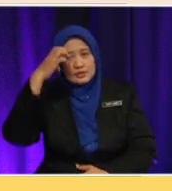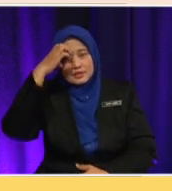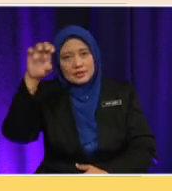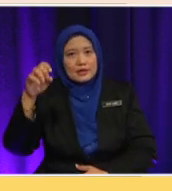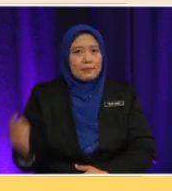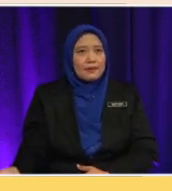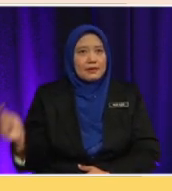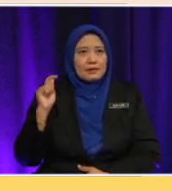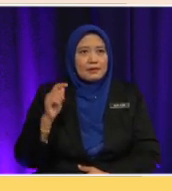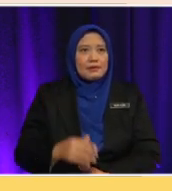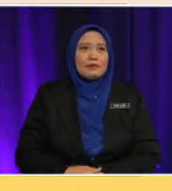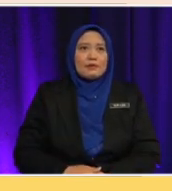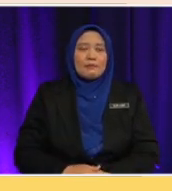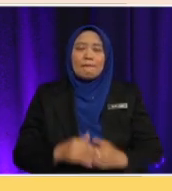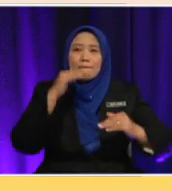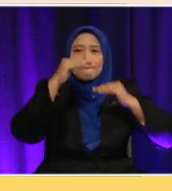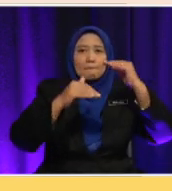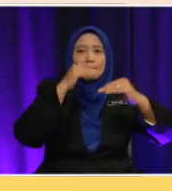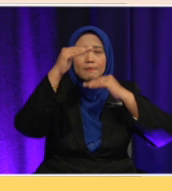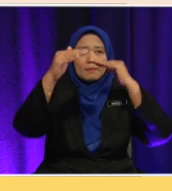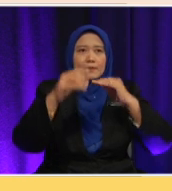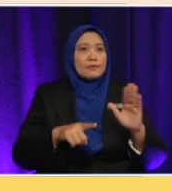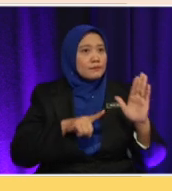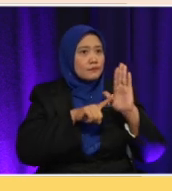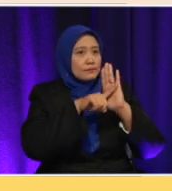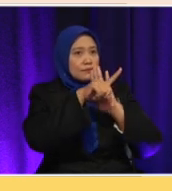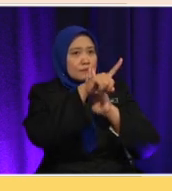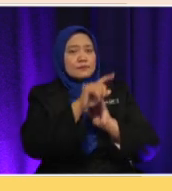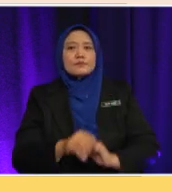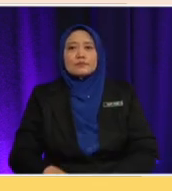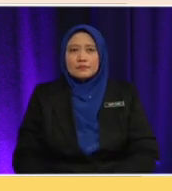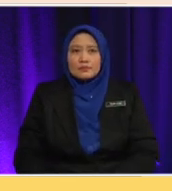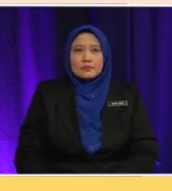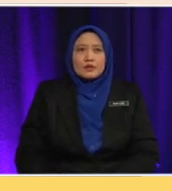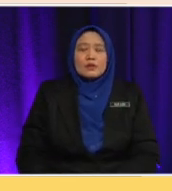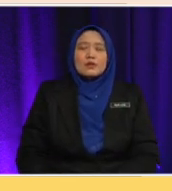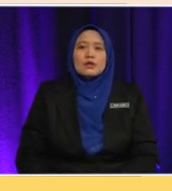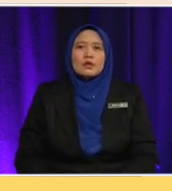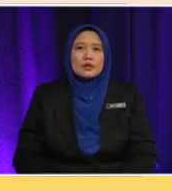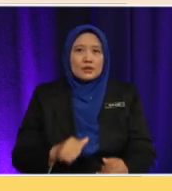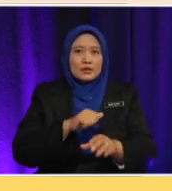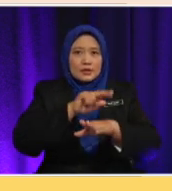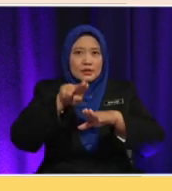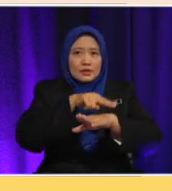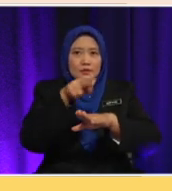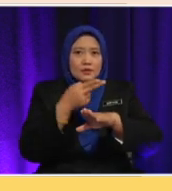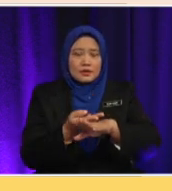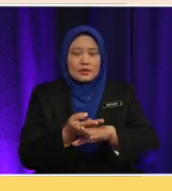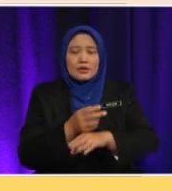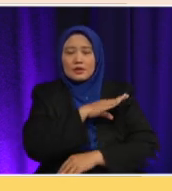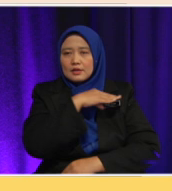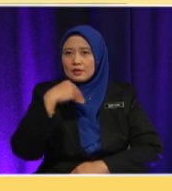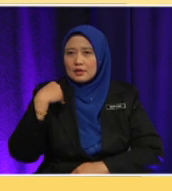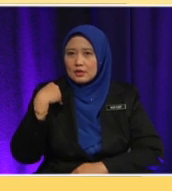Oke kemudian alam sekitar dan juga sosial oke itu untuk 4 tonggak dasar teknologi hijau